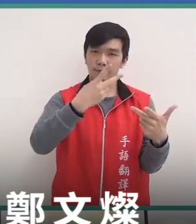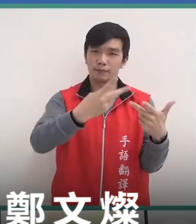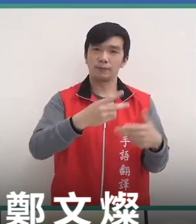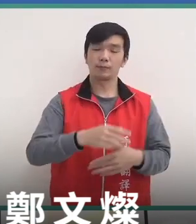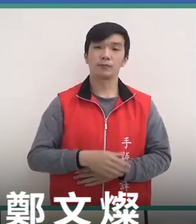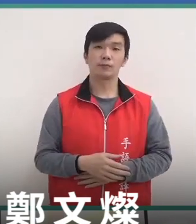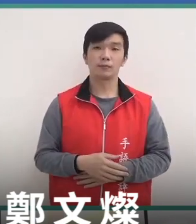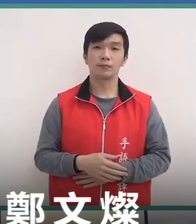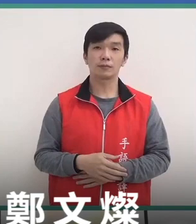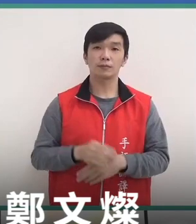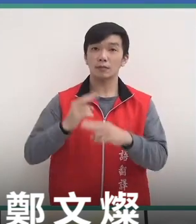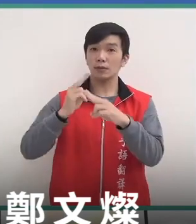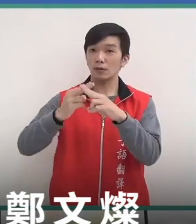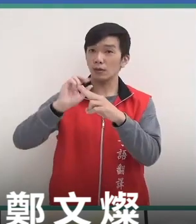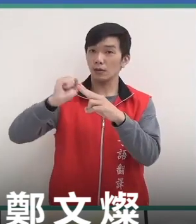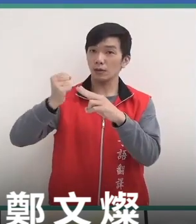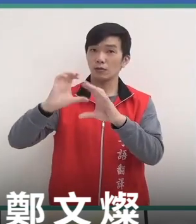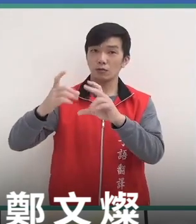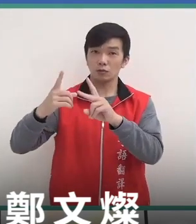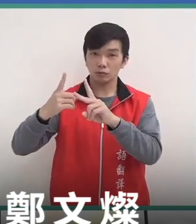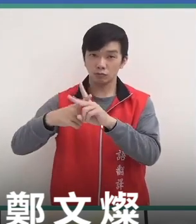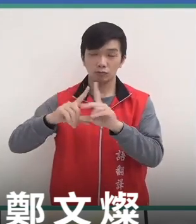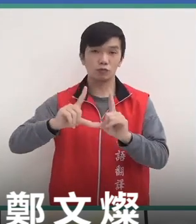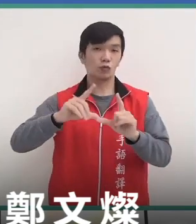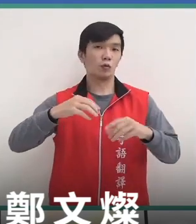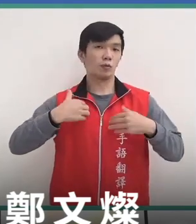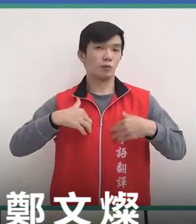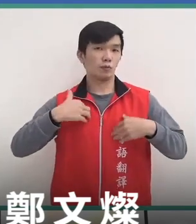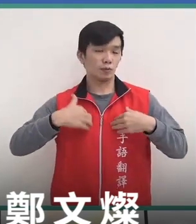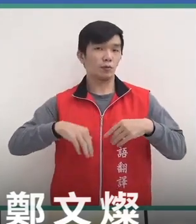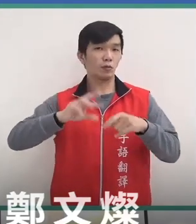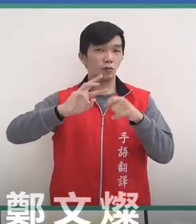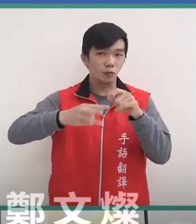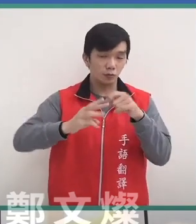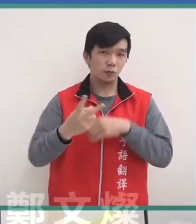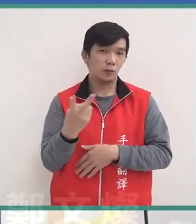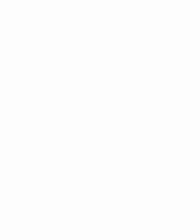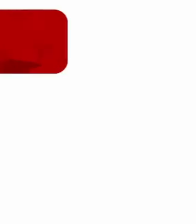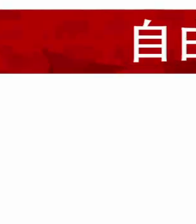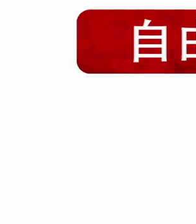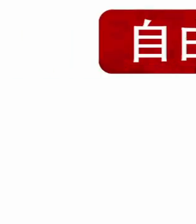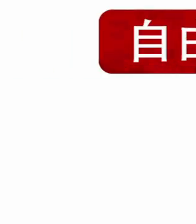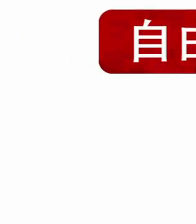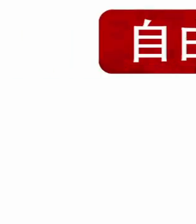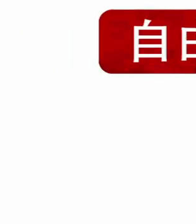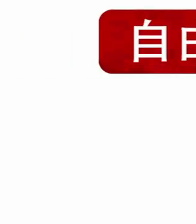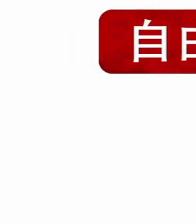跟东兴国小中预防性停课一天，跟大家报告。